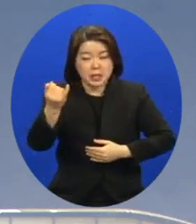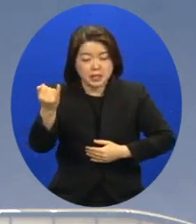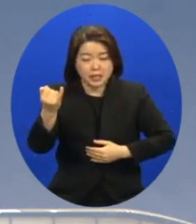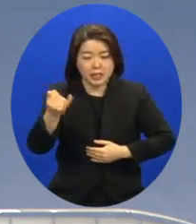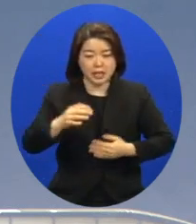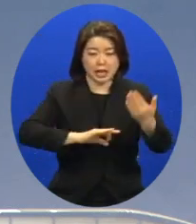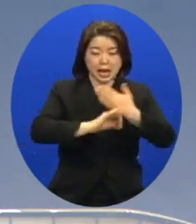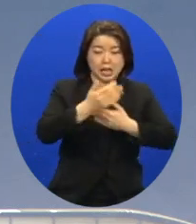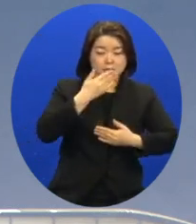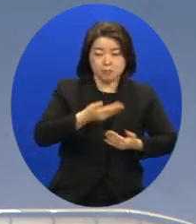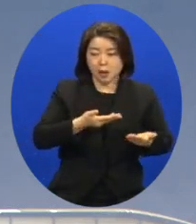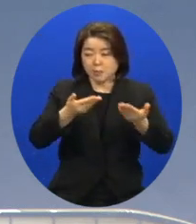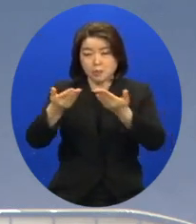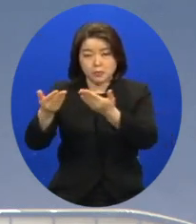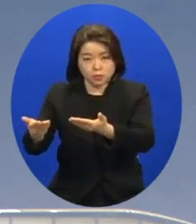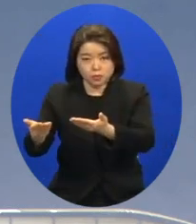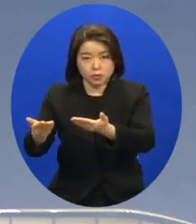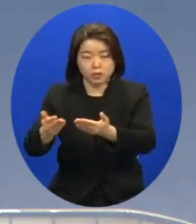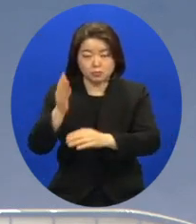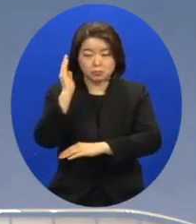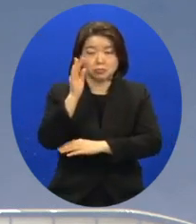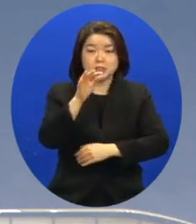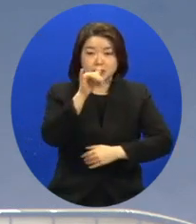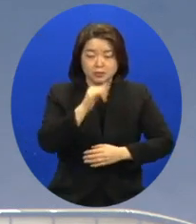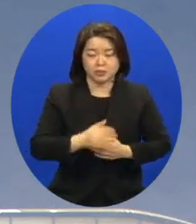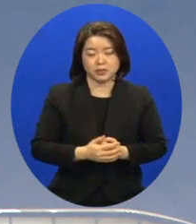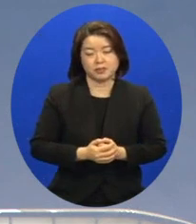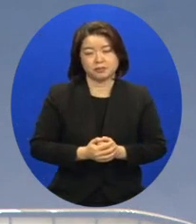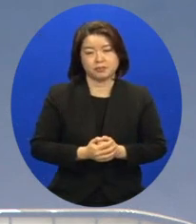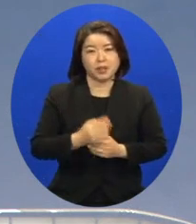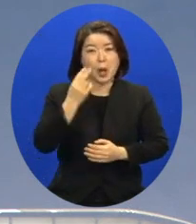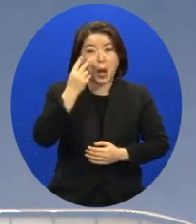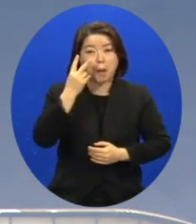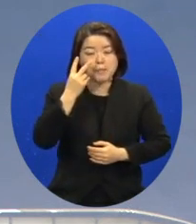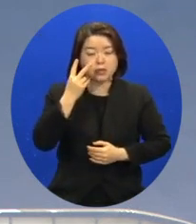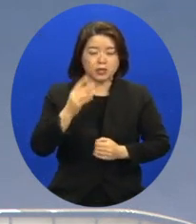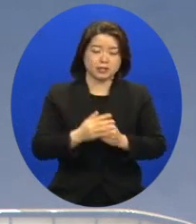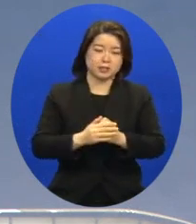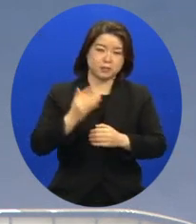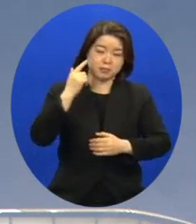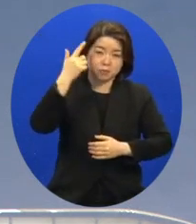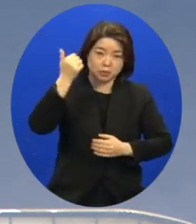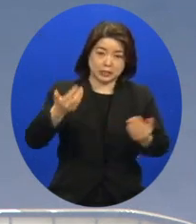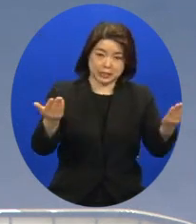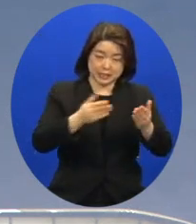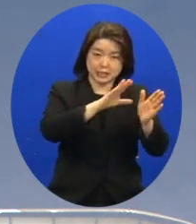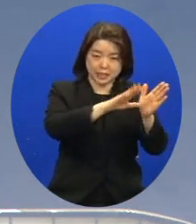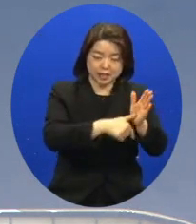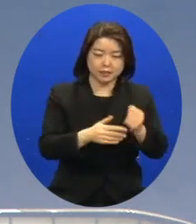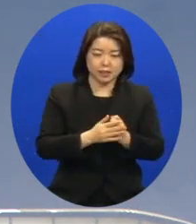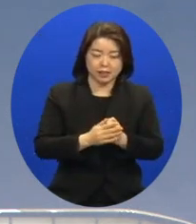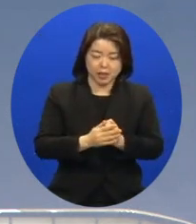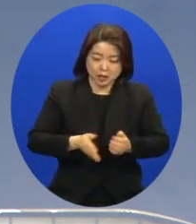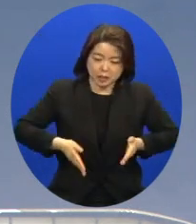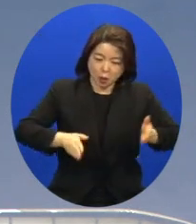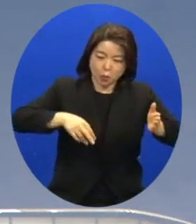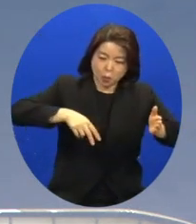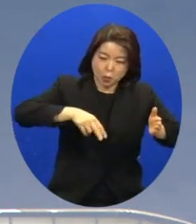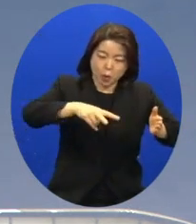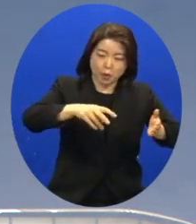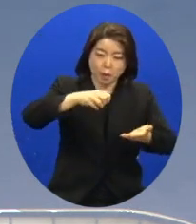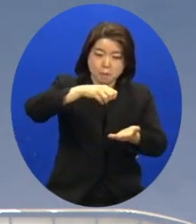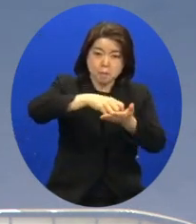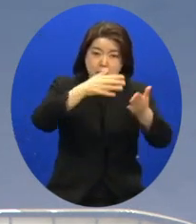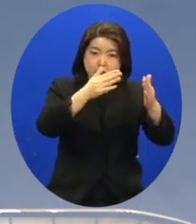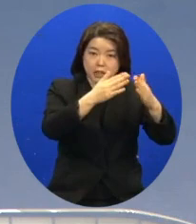하셨습니다. 그분이 뉴욕에서 목회하실 때 늘 지나가던 베이글 빵집이 있었는데 그